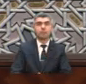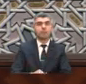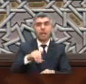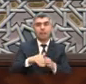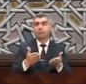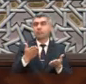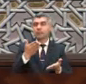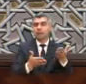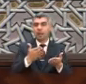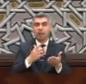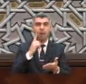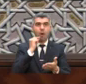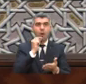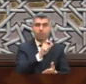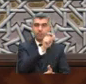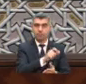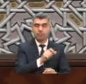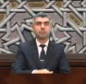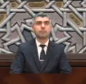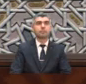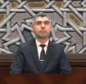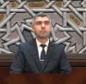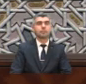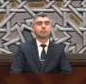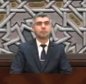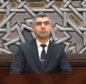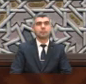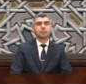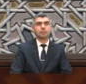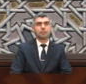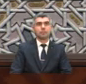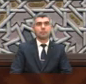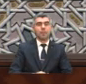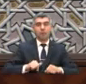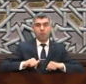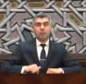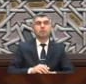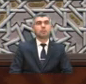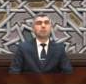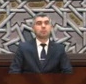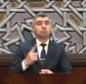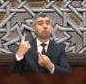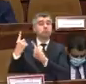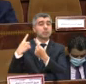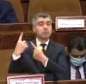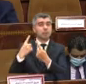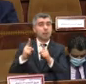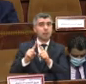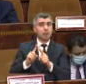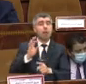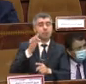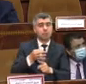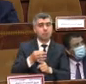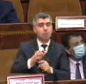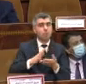التقييم الاول من الفريق الاستقلالي الوحده والتعادليه، تفضل السيد الرئيس. السيد الوزير استمعت لكم باذان صاغيه